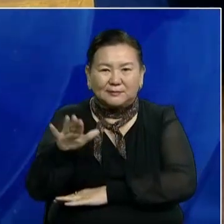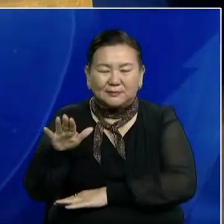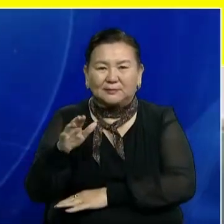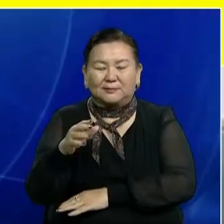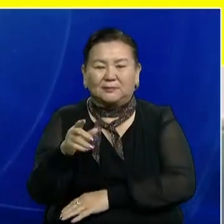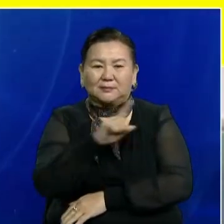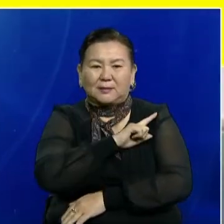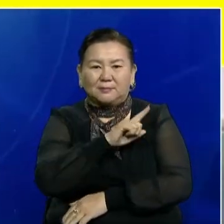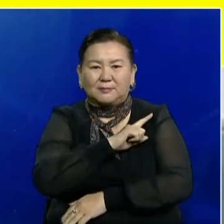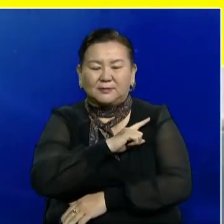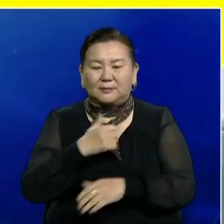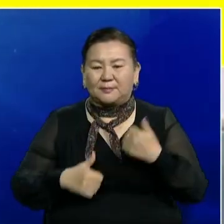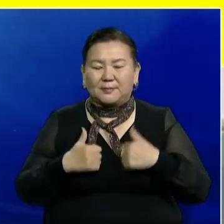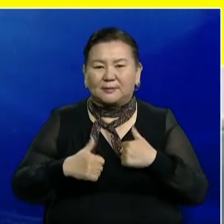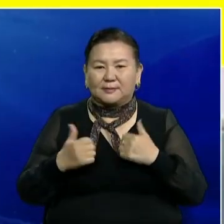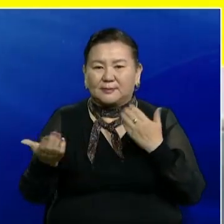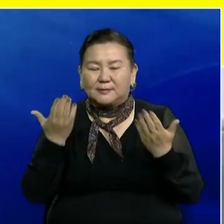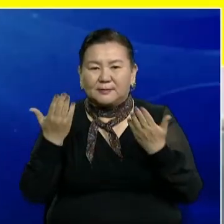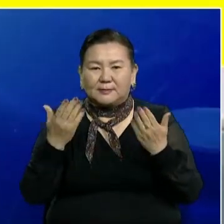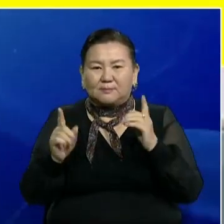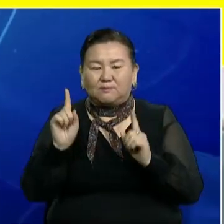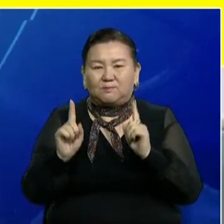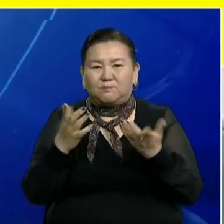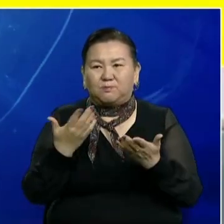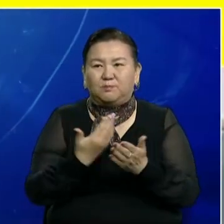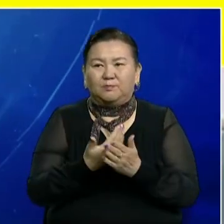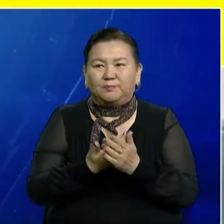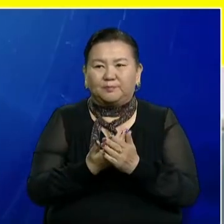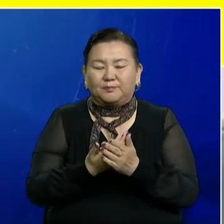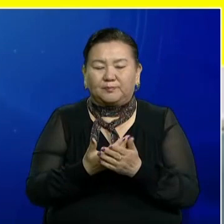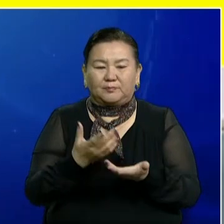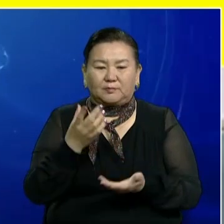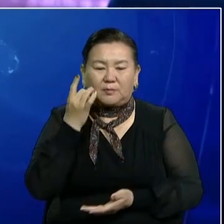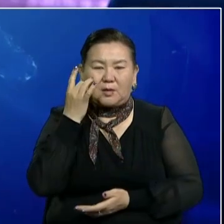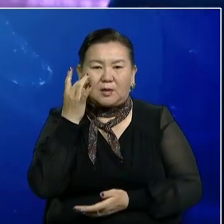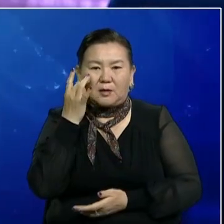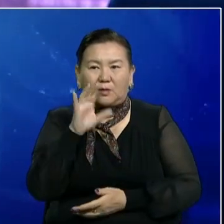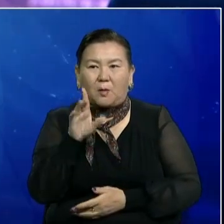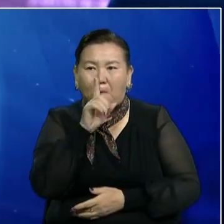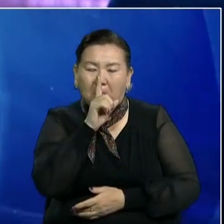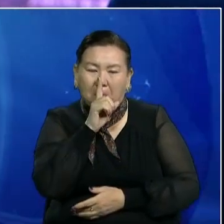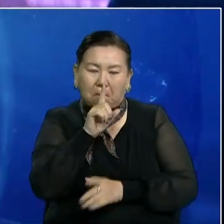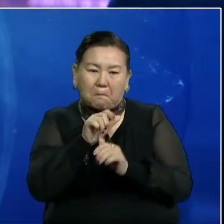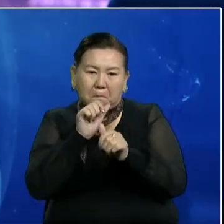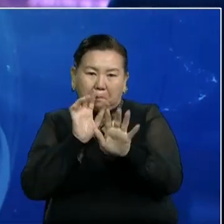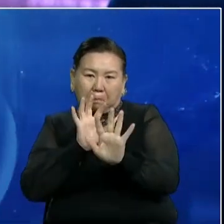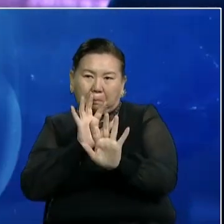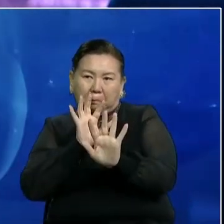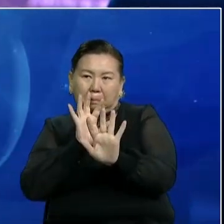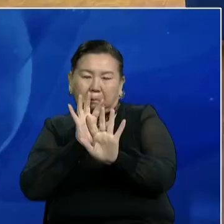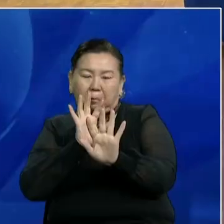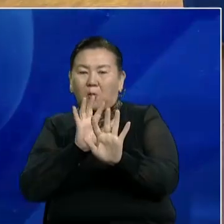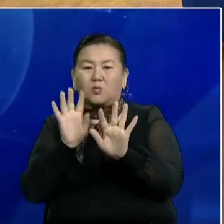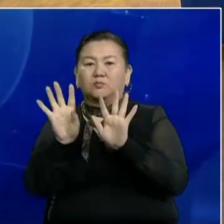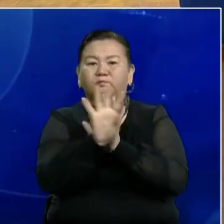суулгадаг болсон. Төлхөө ингээд багштай харьцуулдаг болсон. Яг ингээд одоо яг тэмүүл болсон маань. Жохон хүүгүүд чинь жоохон араар суучаад байдаг шүү дээ. Яг ингээд дандаа бүгд нь